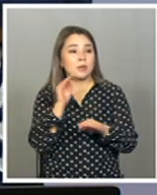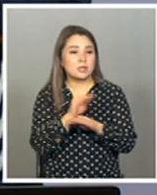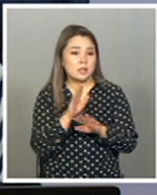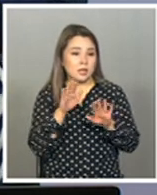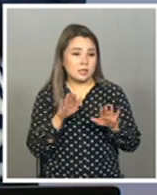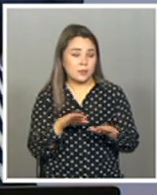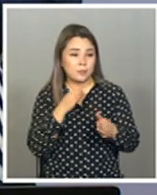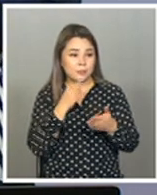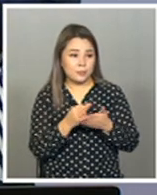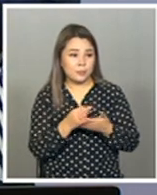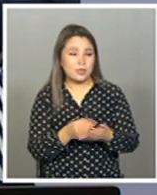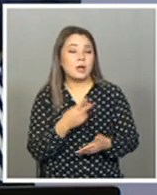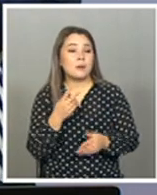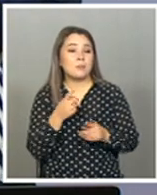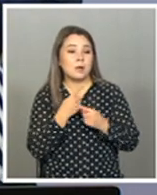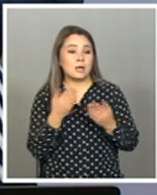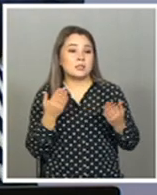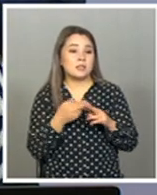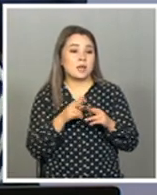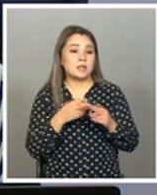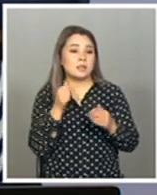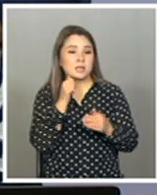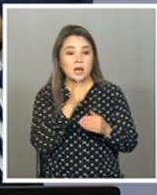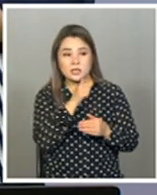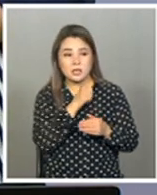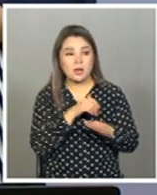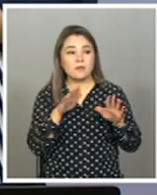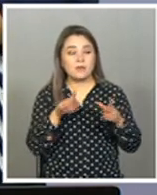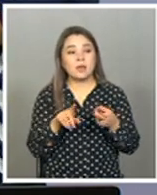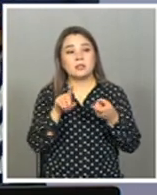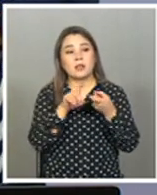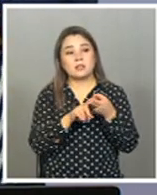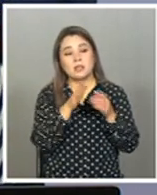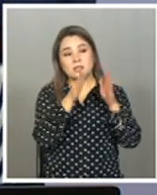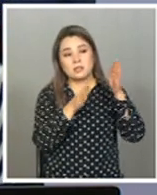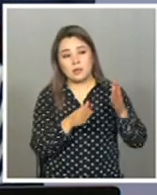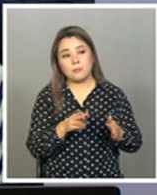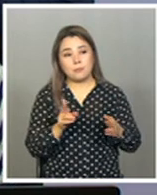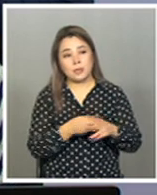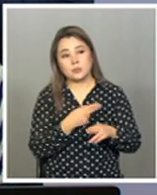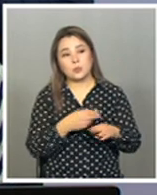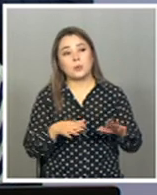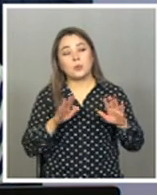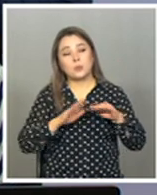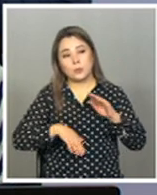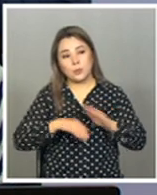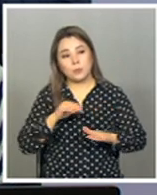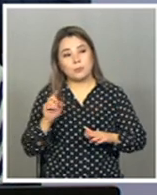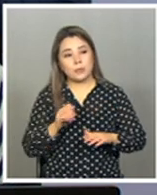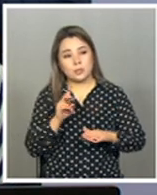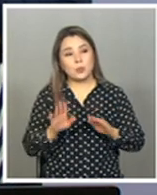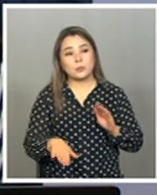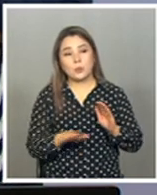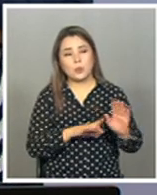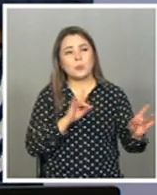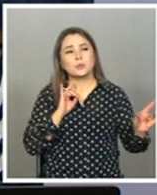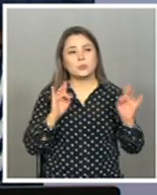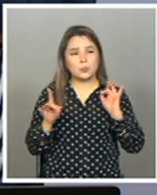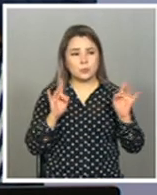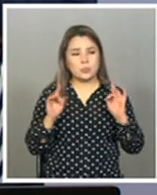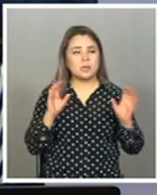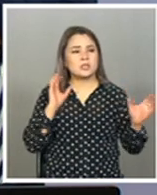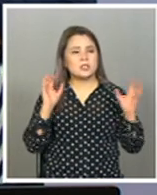И последняя загадка. Висит на стене без рук, без ног, шумит,